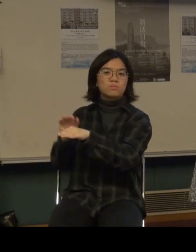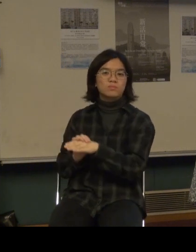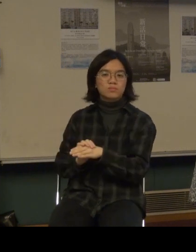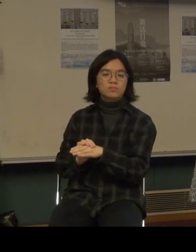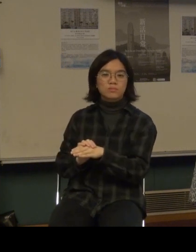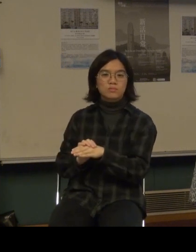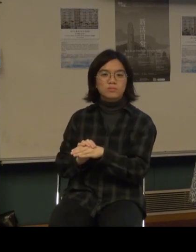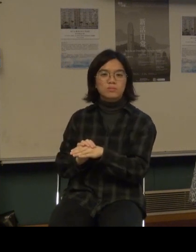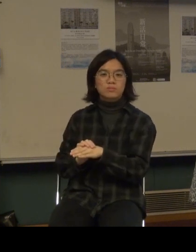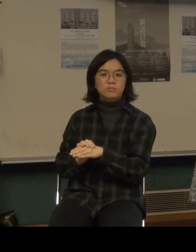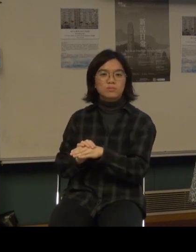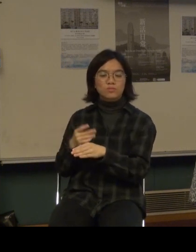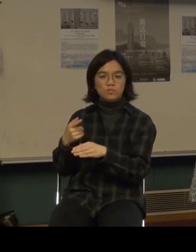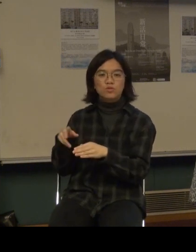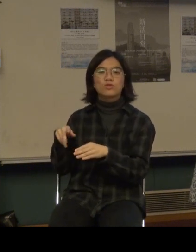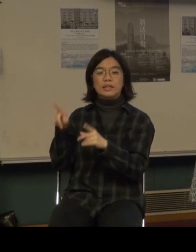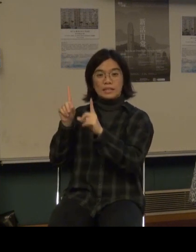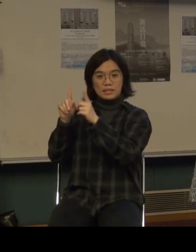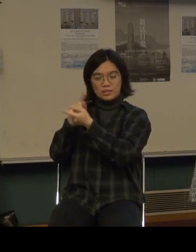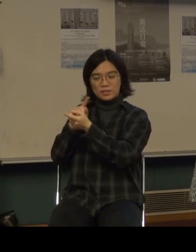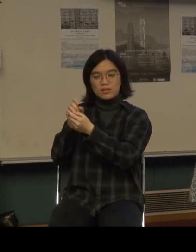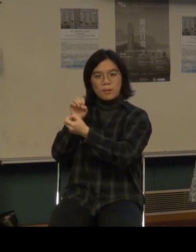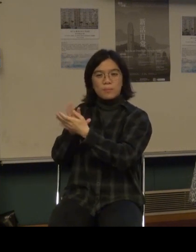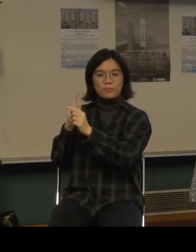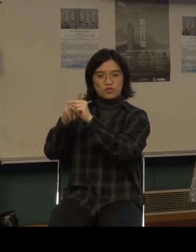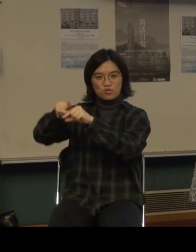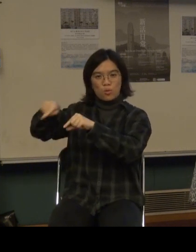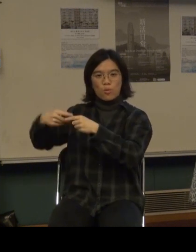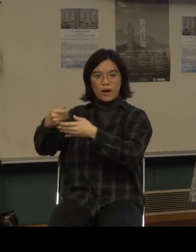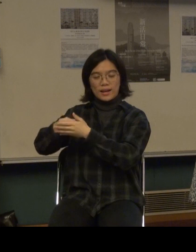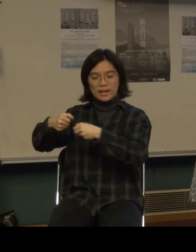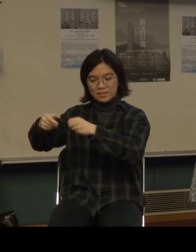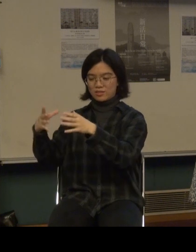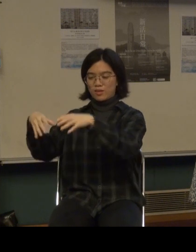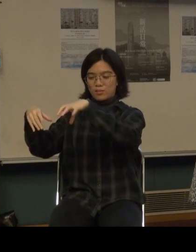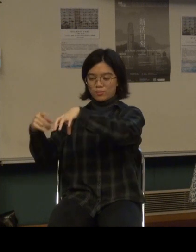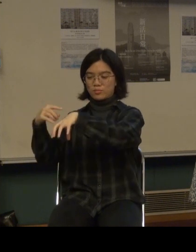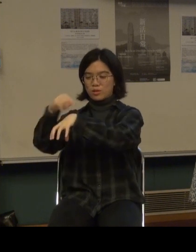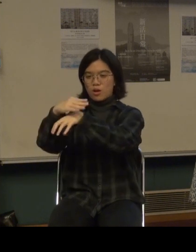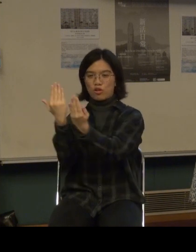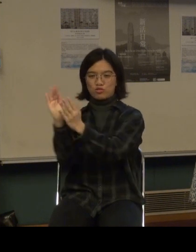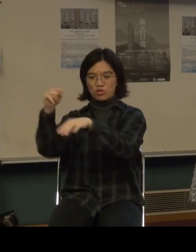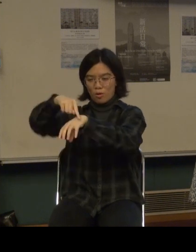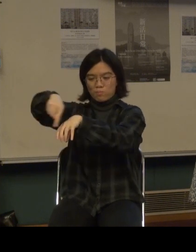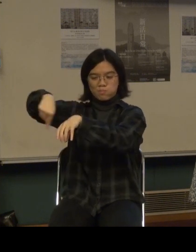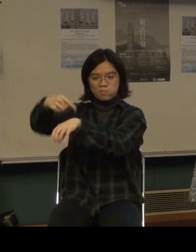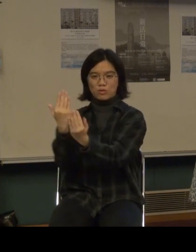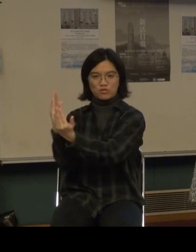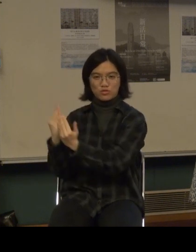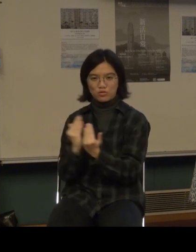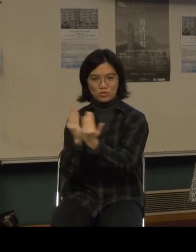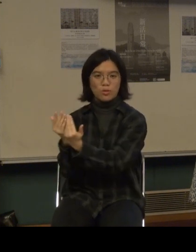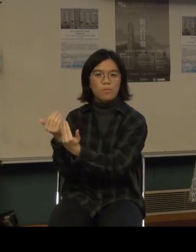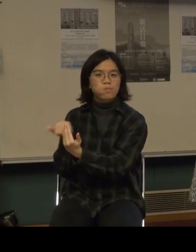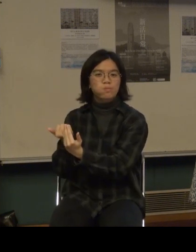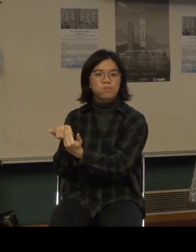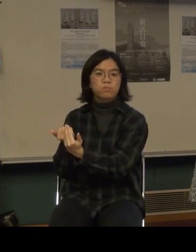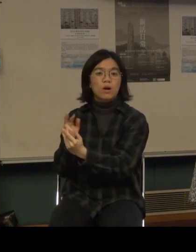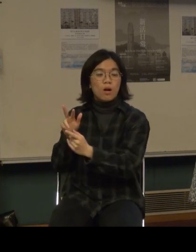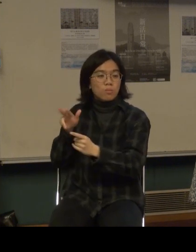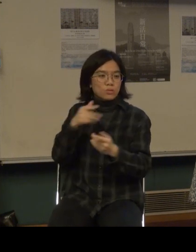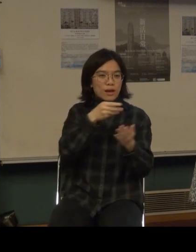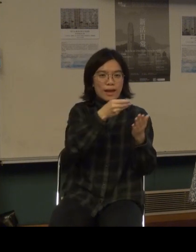個街市咧，就揼揼框咧都開曬呢啲咁樣嘅連續嘅窗。咁所以你會見到其實呢三個街市都有佢類似嘅一啲嘅處